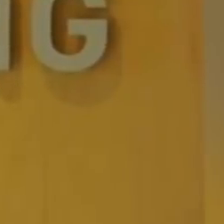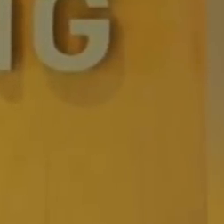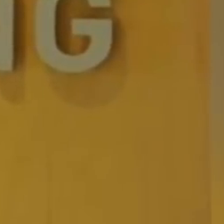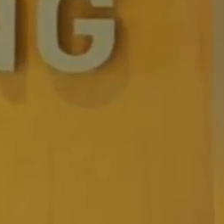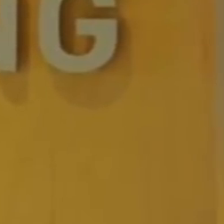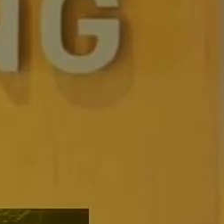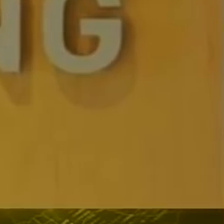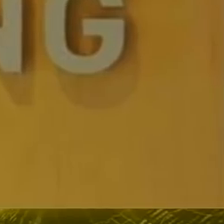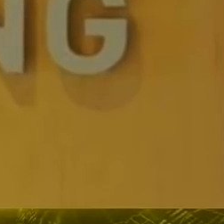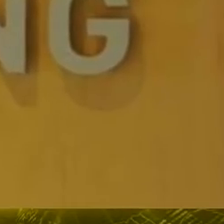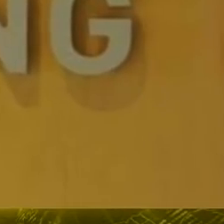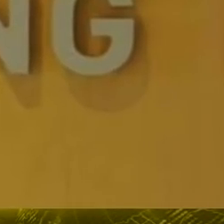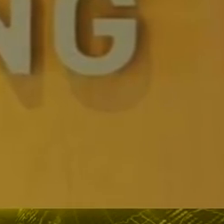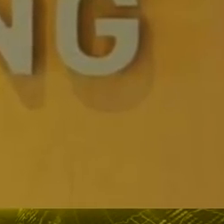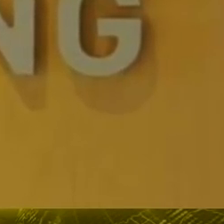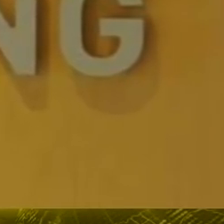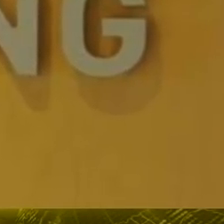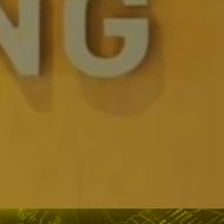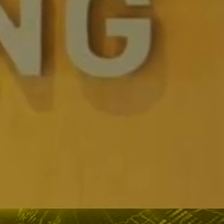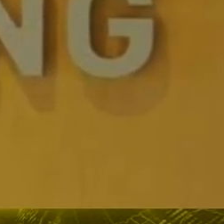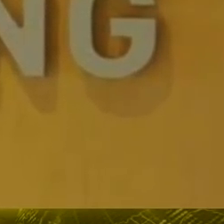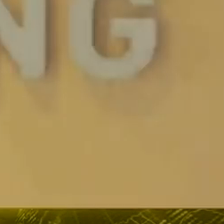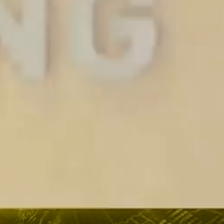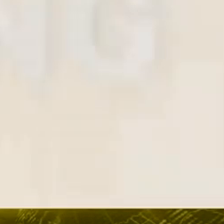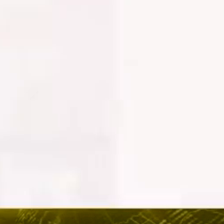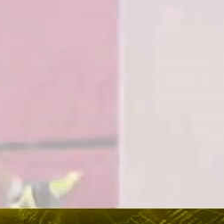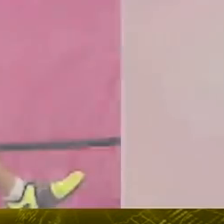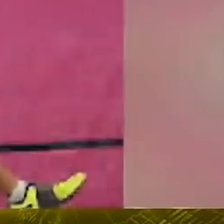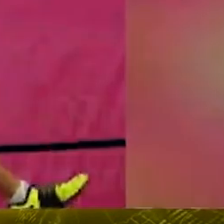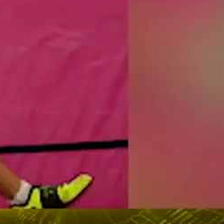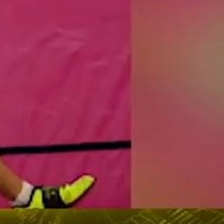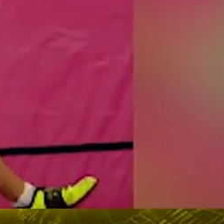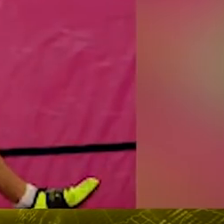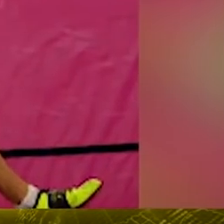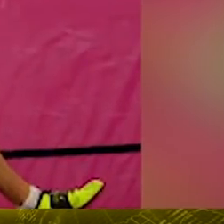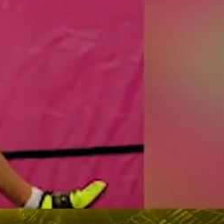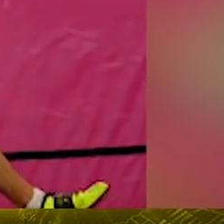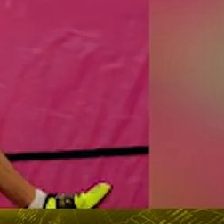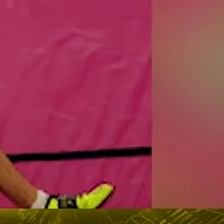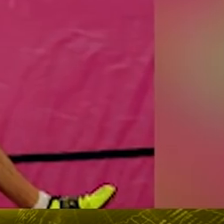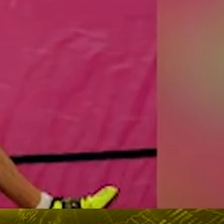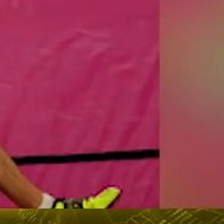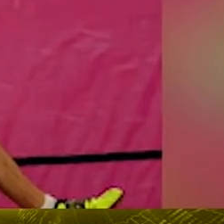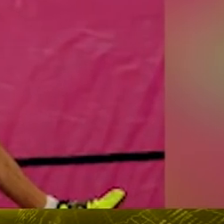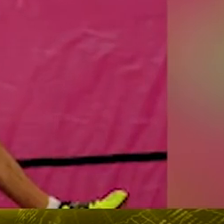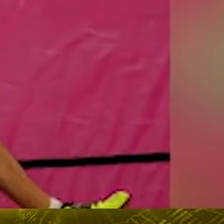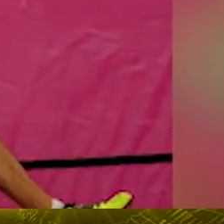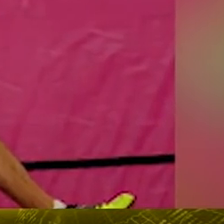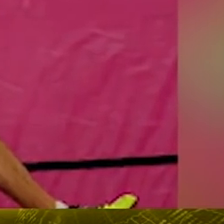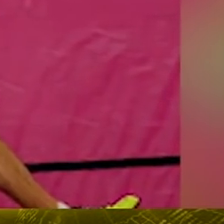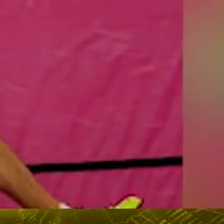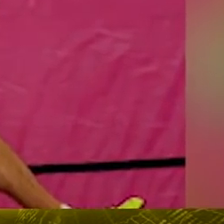ساب 4 عامت اقادا كم زنبرو اللوم علاو خوينم اتقدماي بيلارساوت ودا دار مركوز زلا استامينس سيشي سيفن